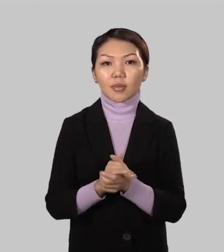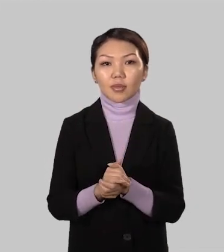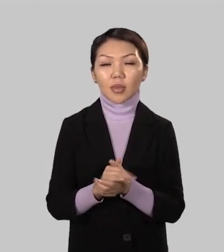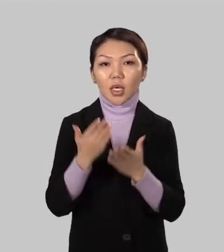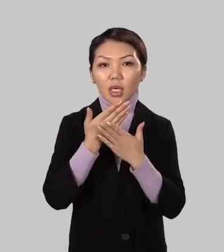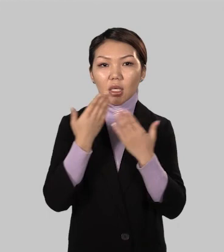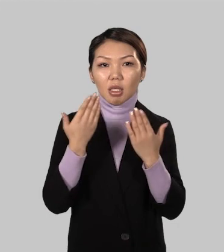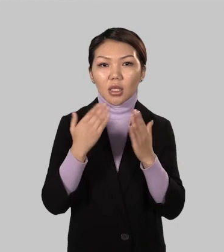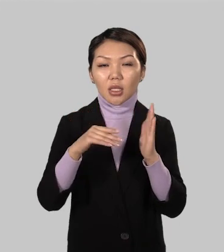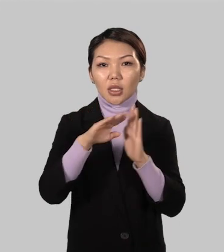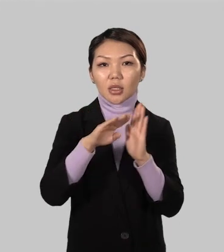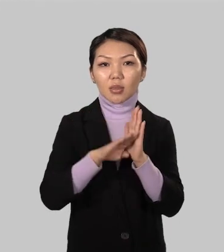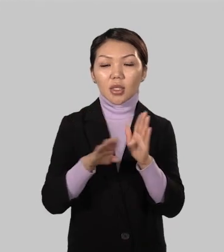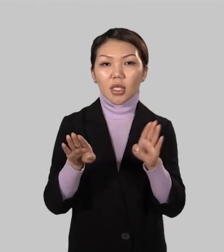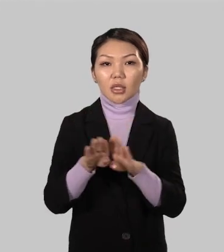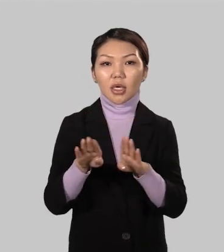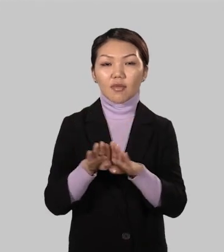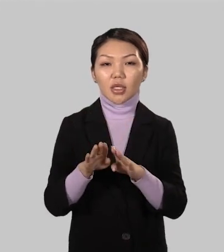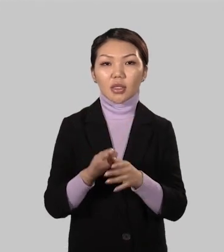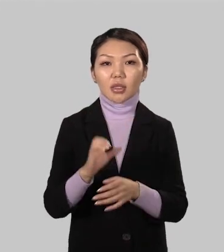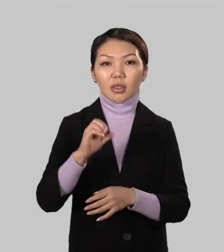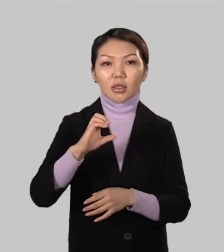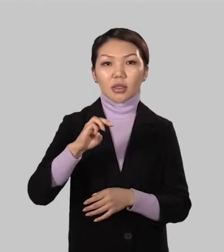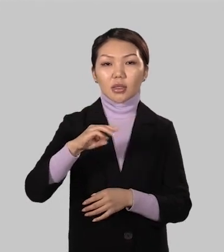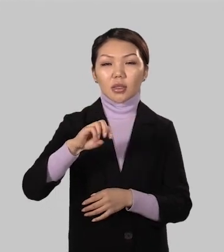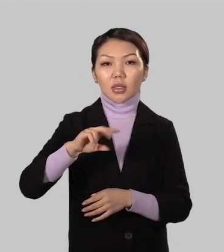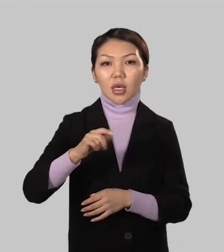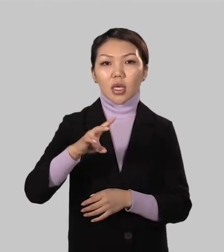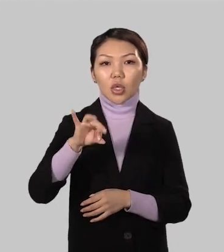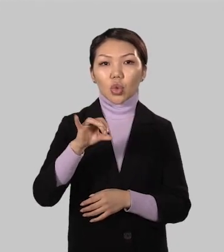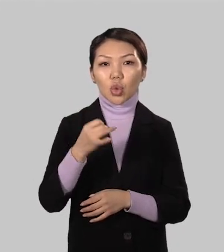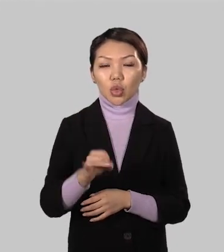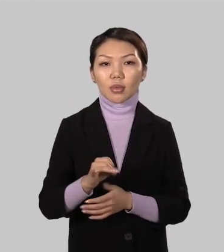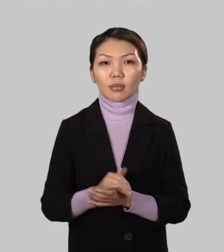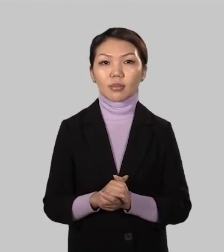не имеет степеней сравнения прилагательное стальной